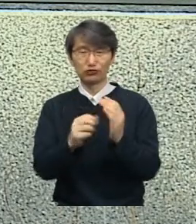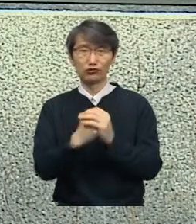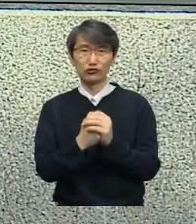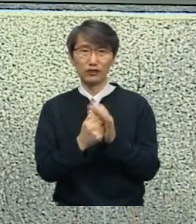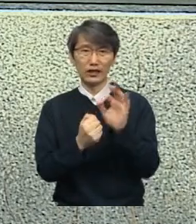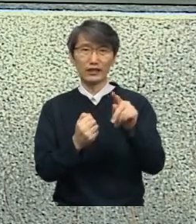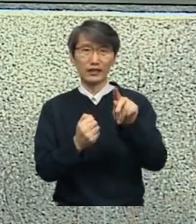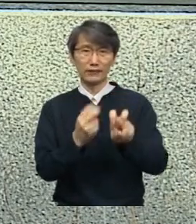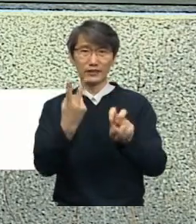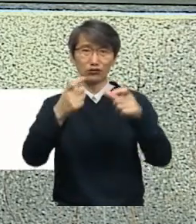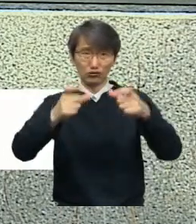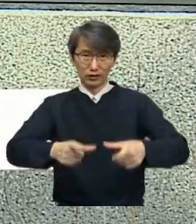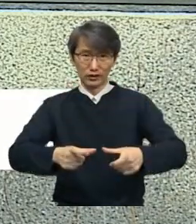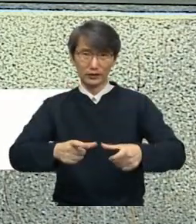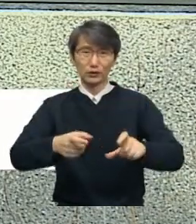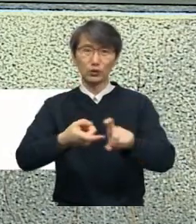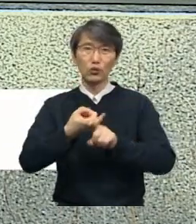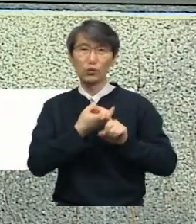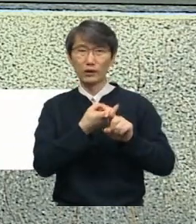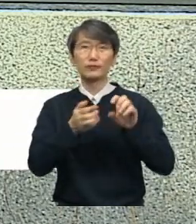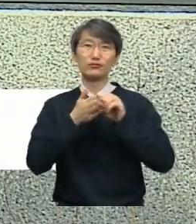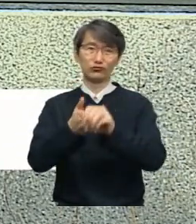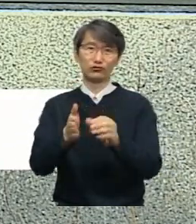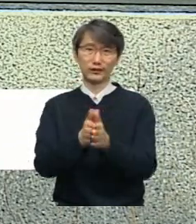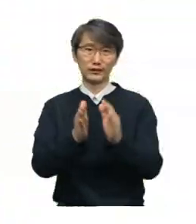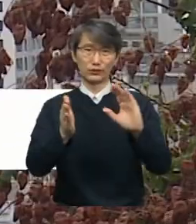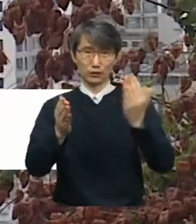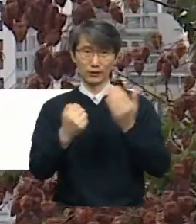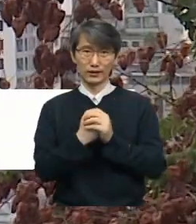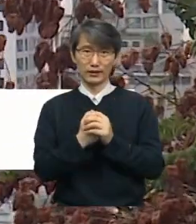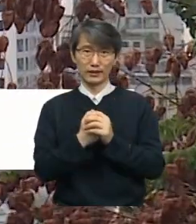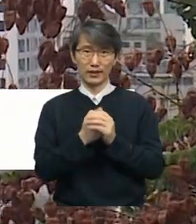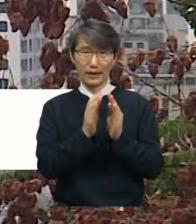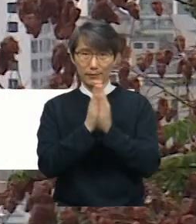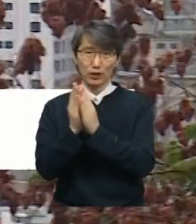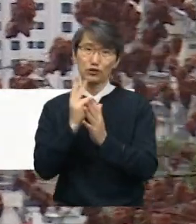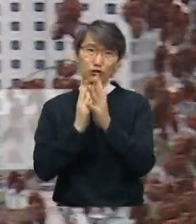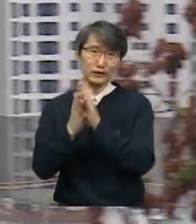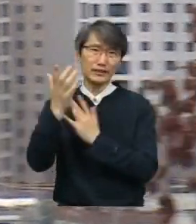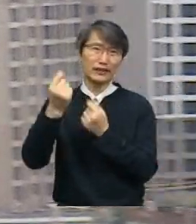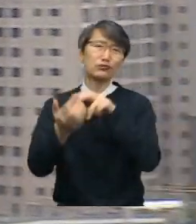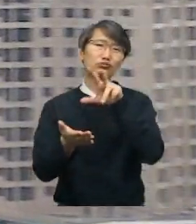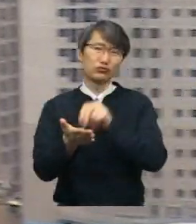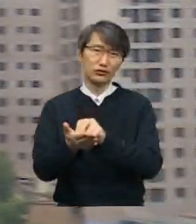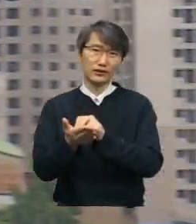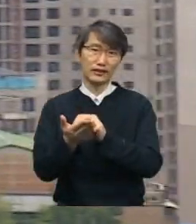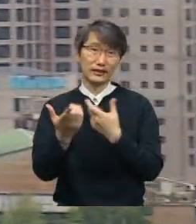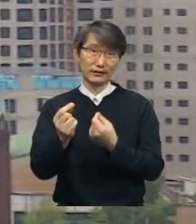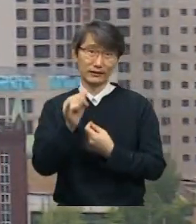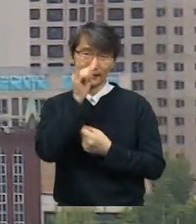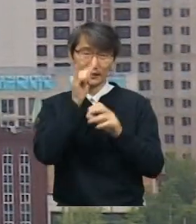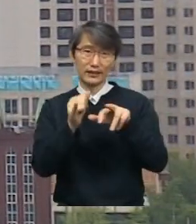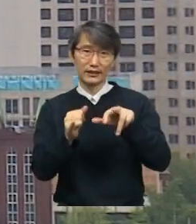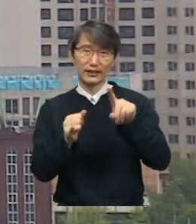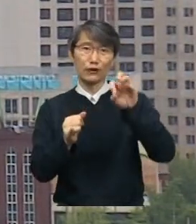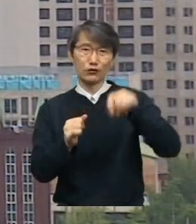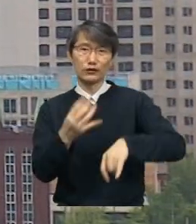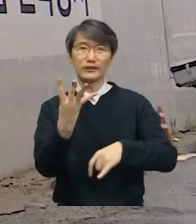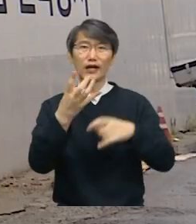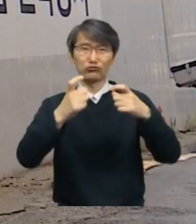안암 2구역은 현재 조합원 입주가 시작됐습니다. 한편 서울시는 같은 문제가 발생한 장위